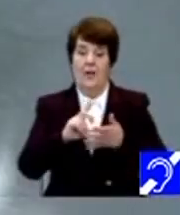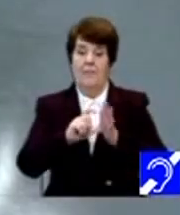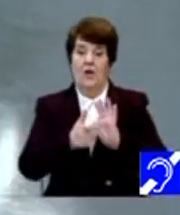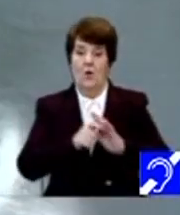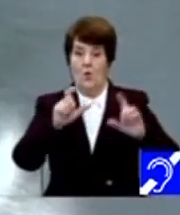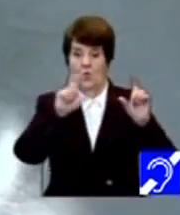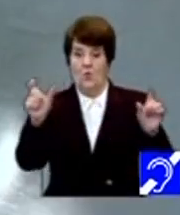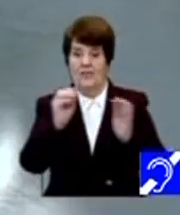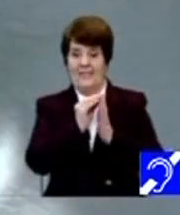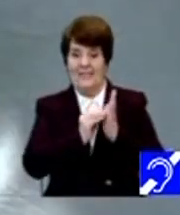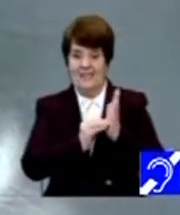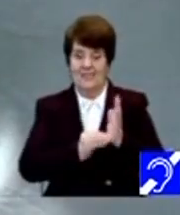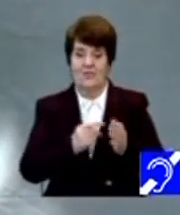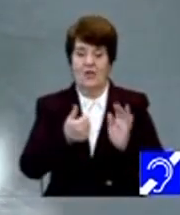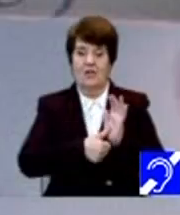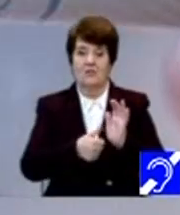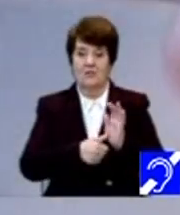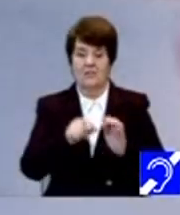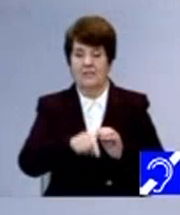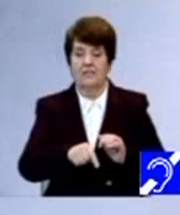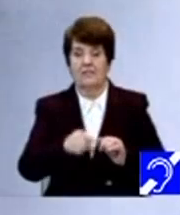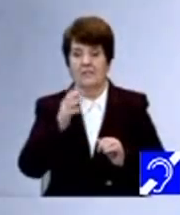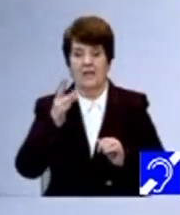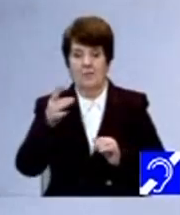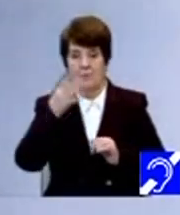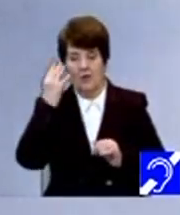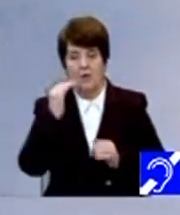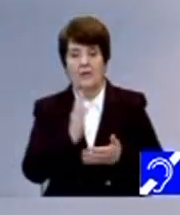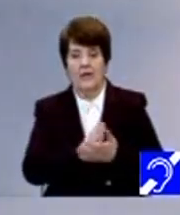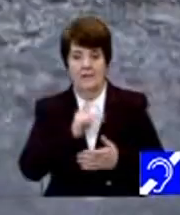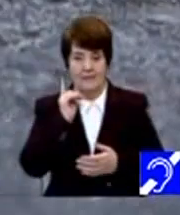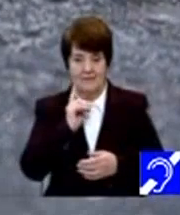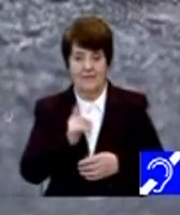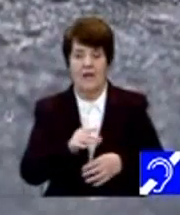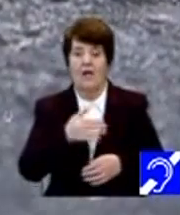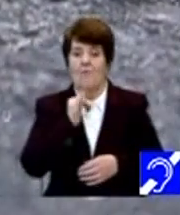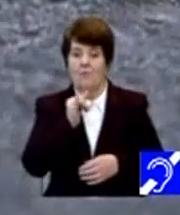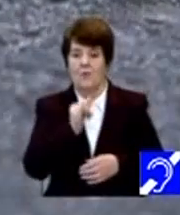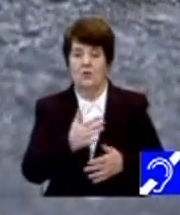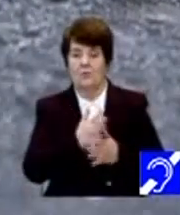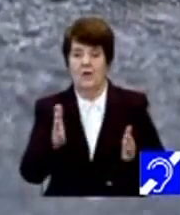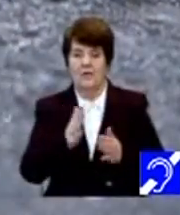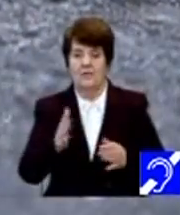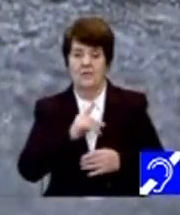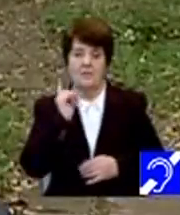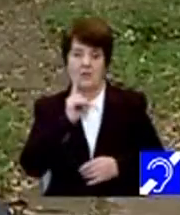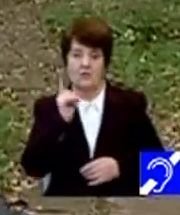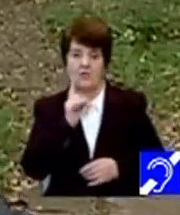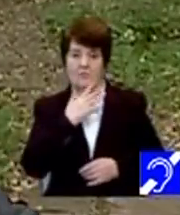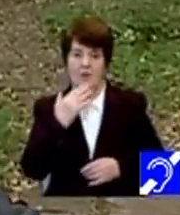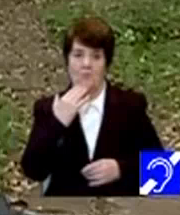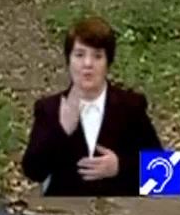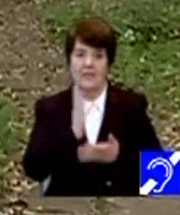Potrivit Biroului Național de Statistică, aproape fiecare al șaselea tânăr din Republica Moldova este fumător. Este unul dintre cele mai des întâlnite vicii în